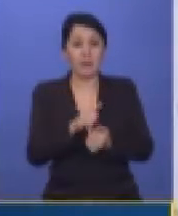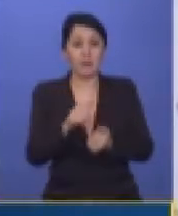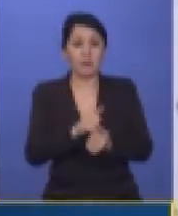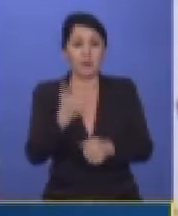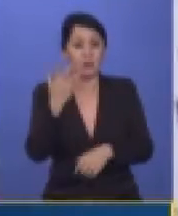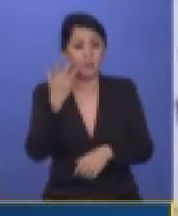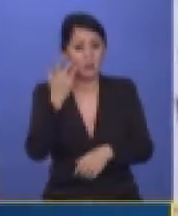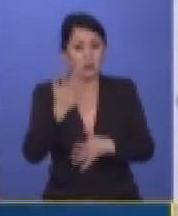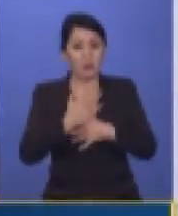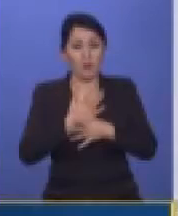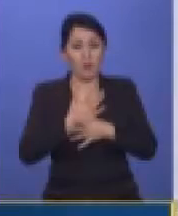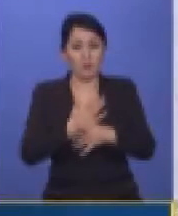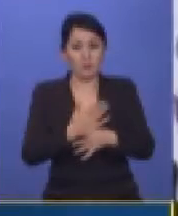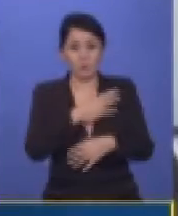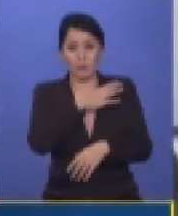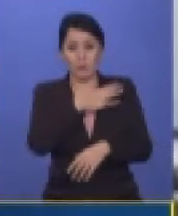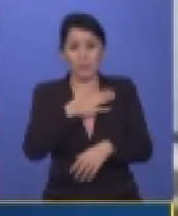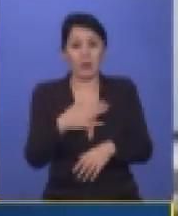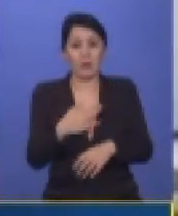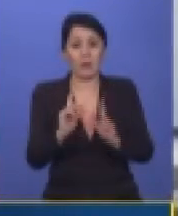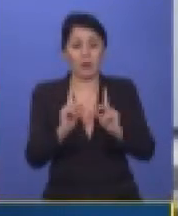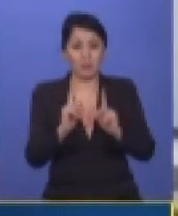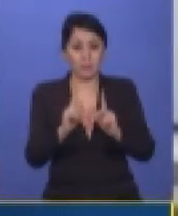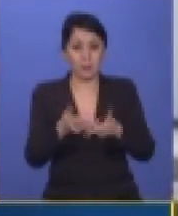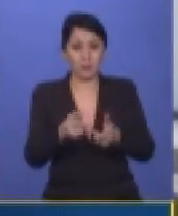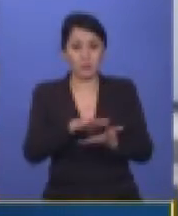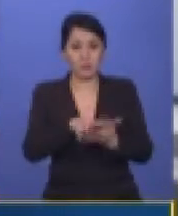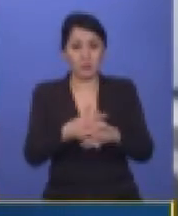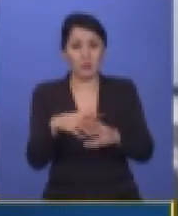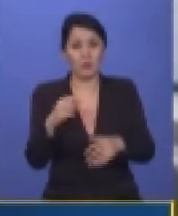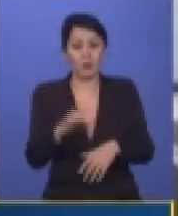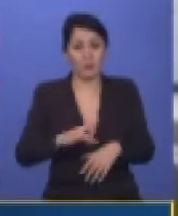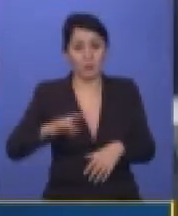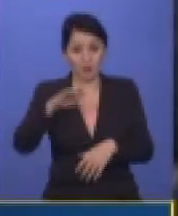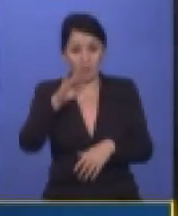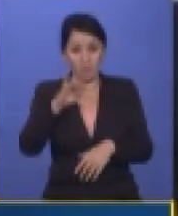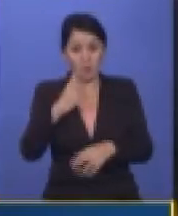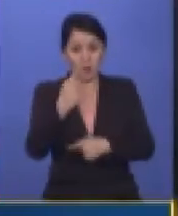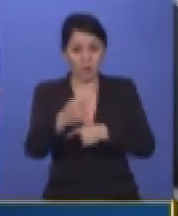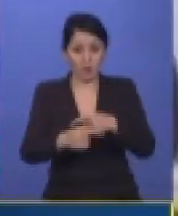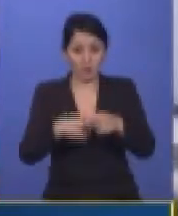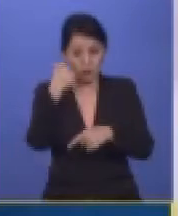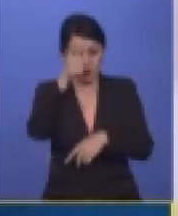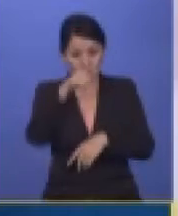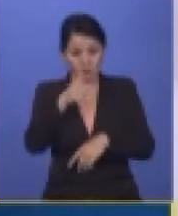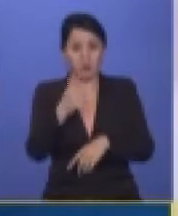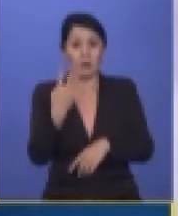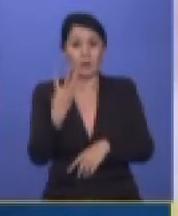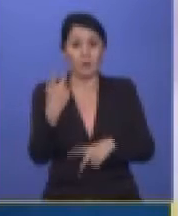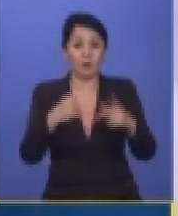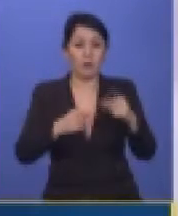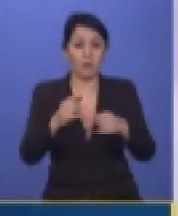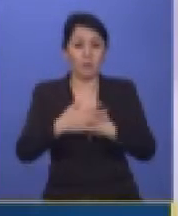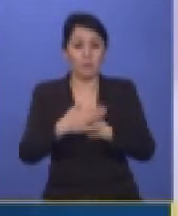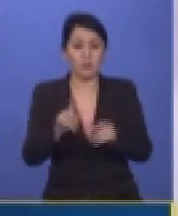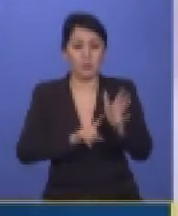молоко поддерживало. Мясо поддерживало. Согласно с этим, аграрии района имени Габита Мусрепова. В следующем году здесь откроют 4 молочных комплекса